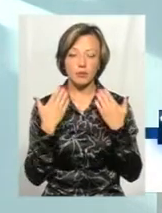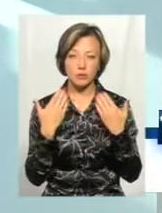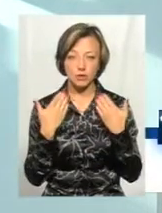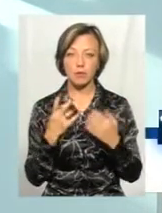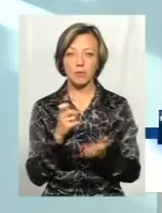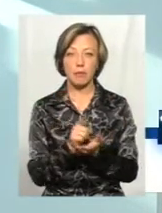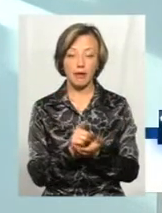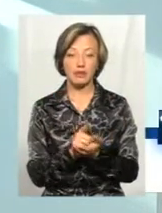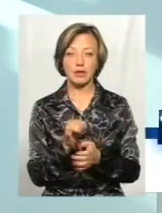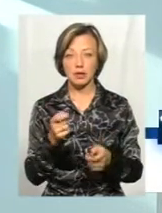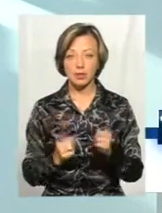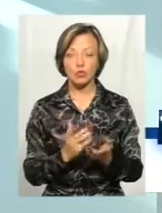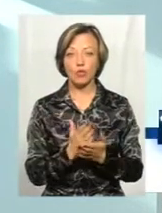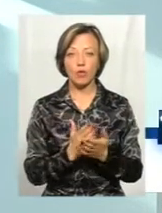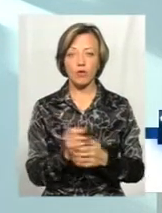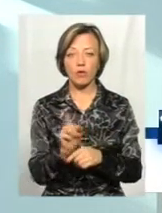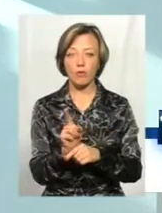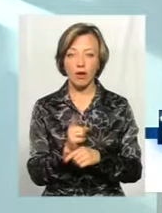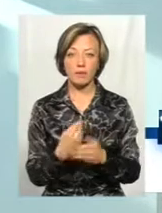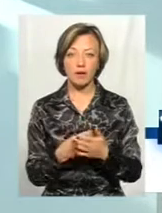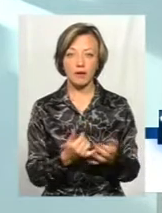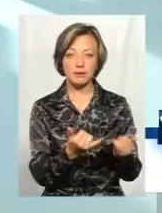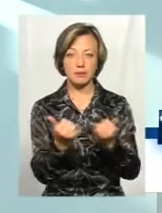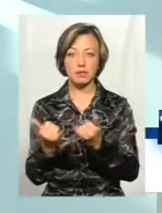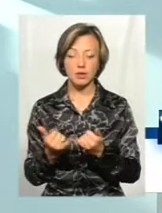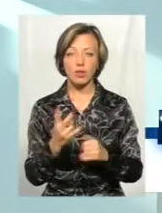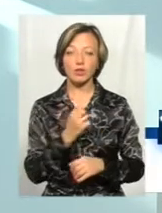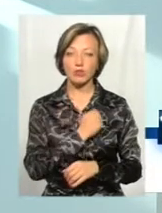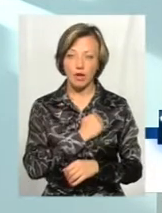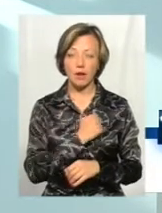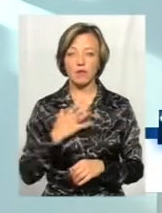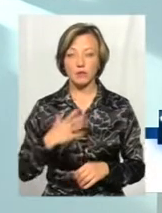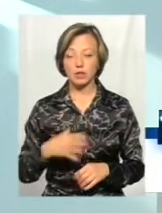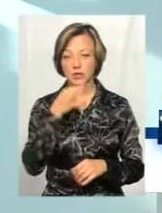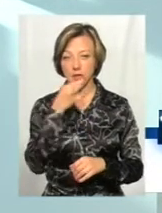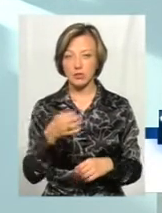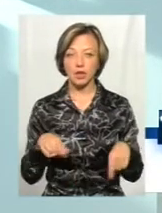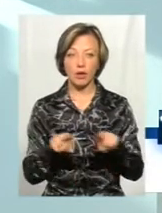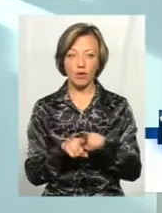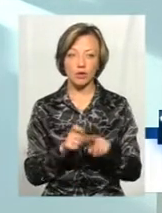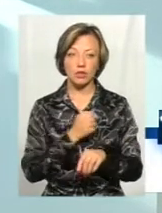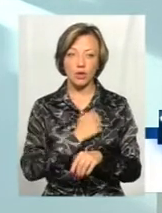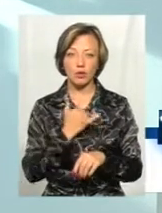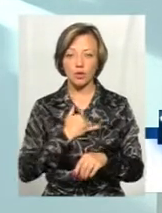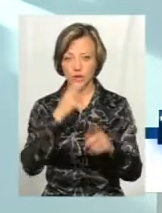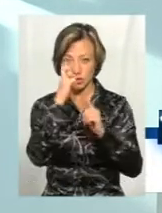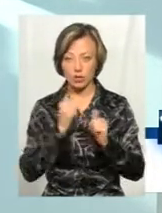на пенсії і дійсно заслуговують на нормальне матеріальне забезпечення. І, на жаль, я вимушений констатувати, що такого, на жаль, в нашій